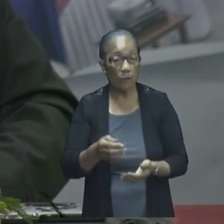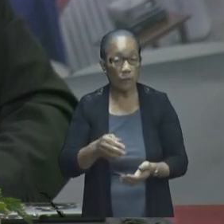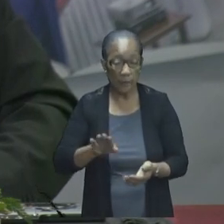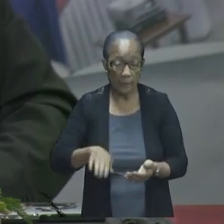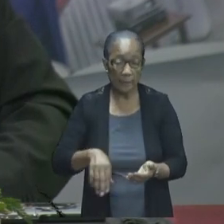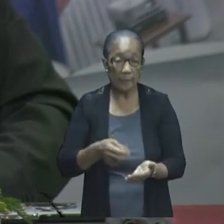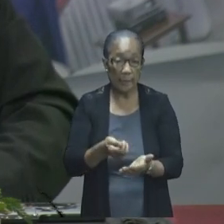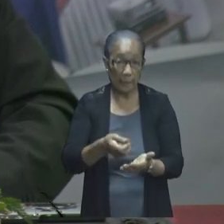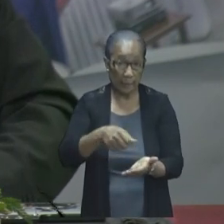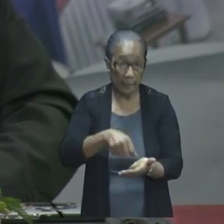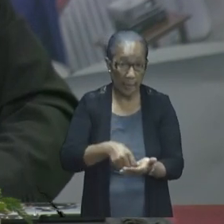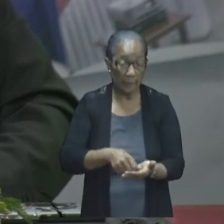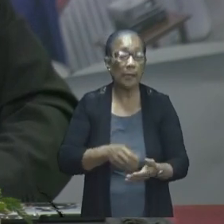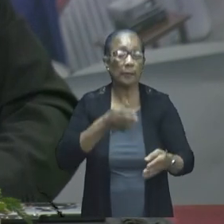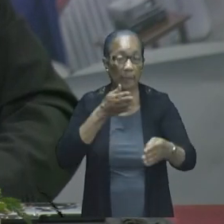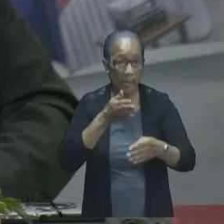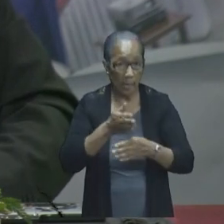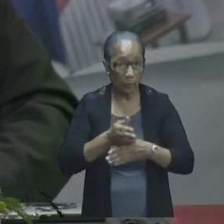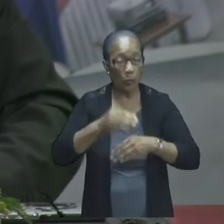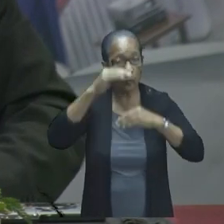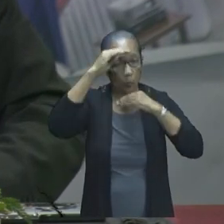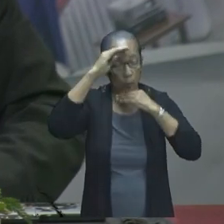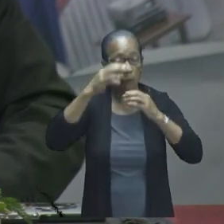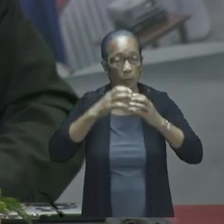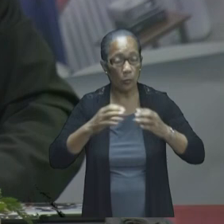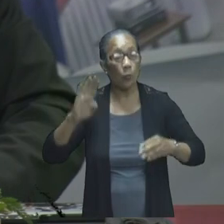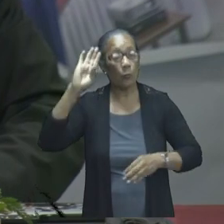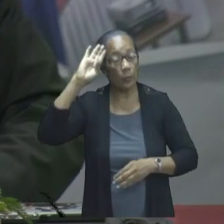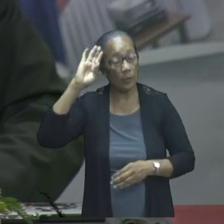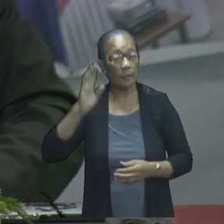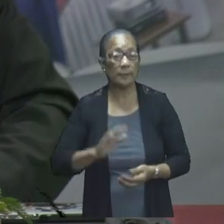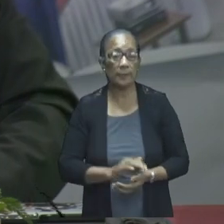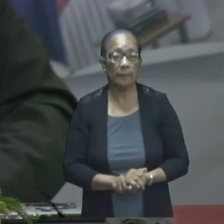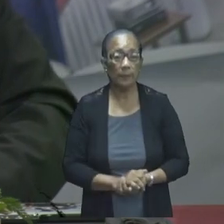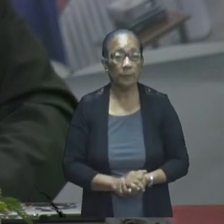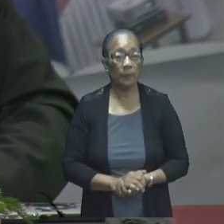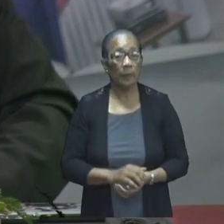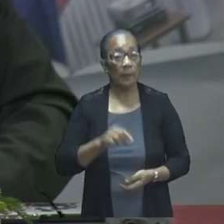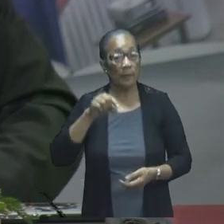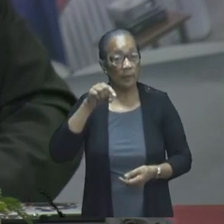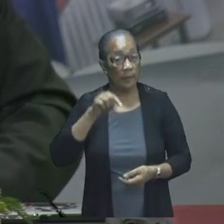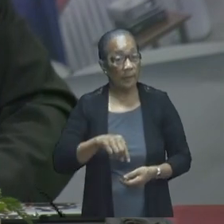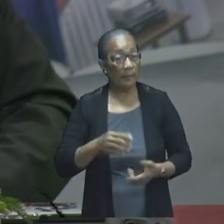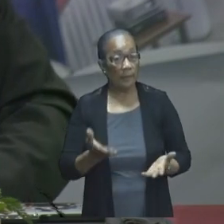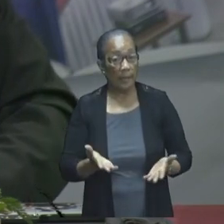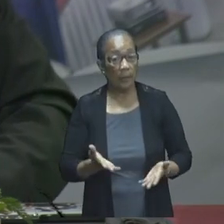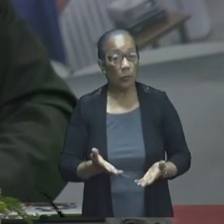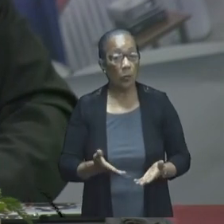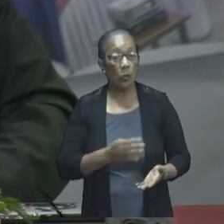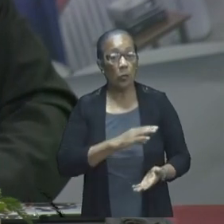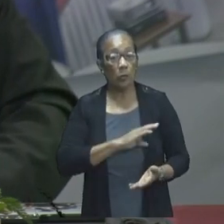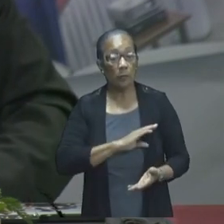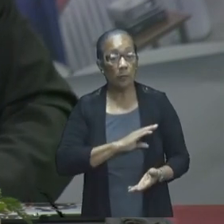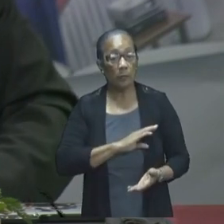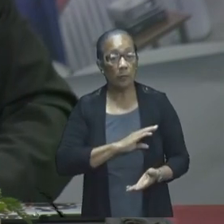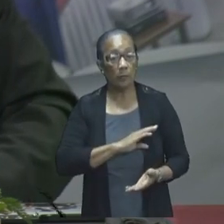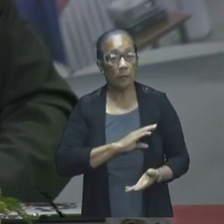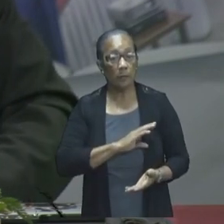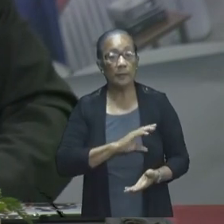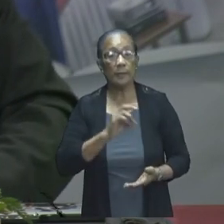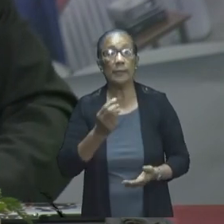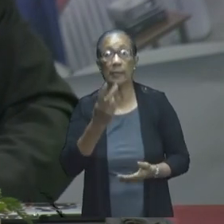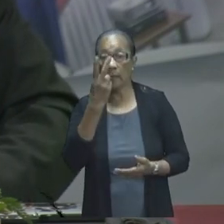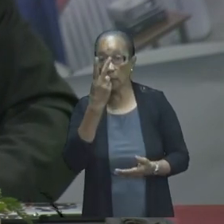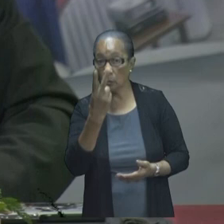werken en vermoedelijk staan het misschien niet die had ambitieuze 3e etage hoofdbureau van politie worden omhoog gaan na 2e etage